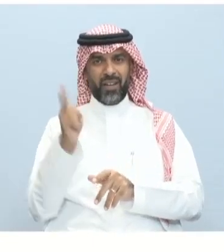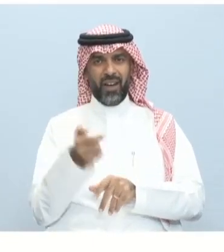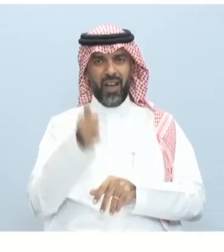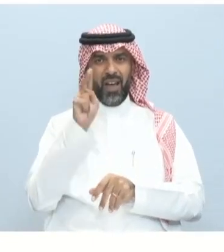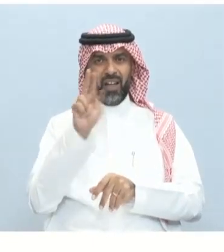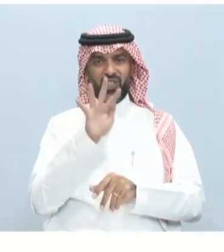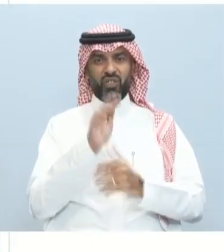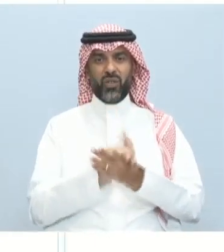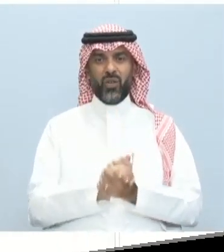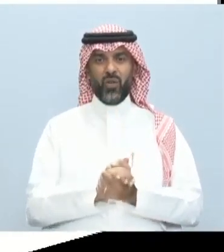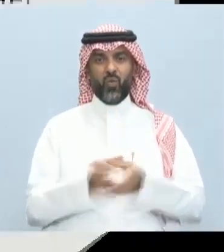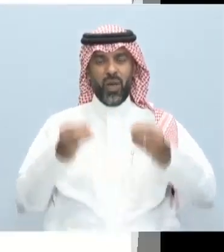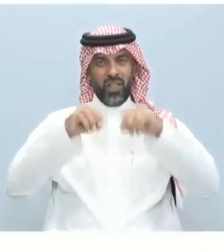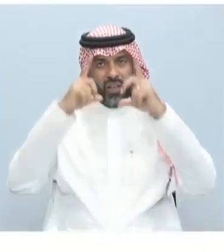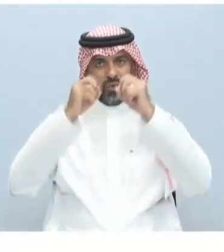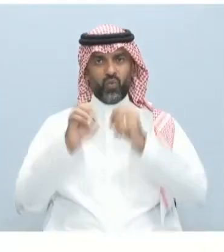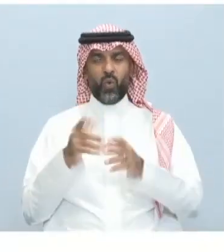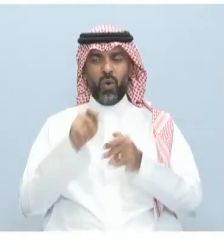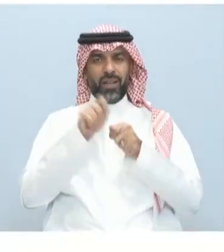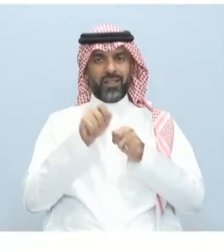وإنشاء المقطع البرمجي.